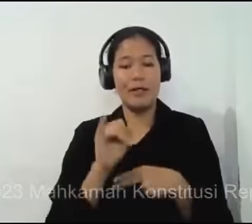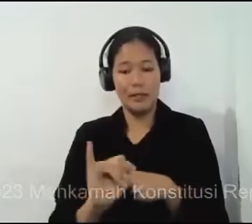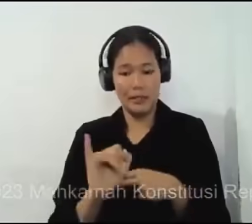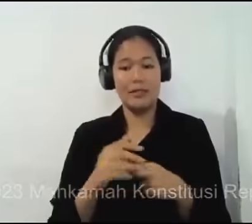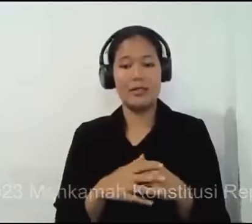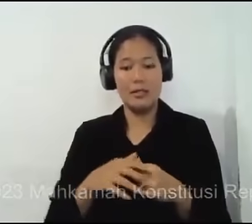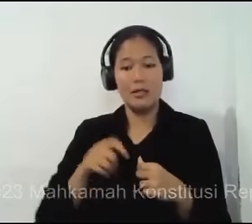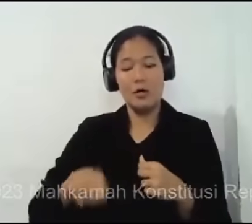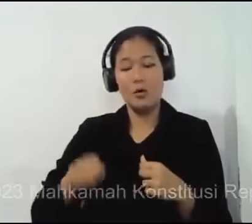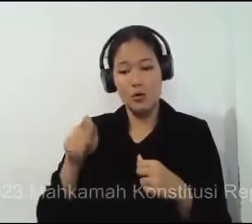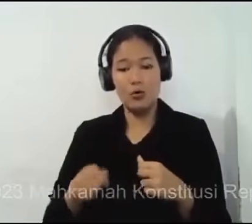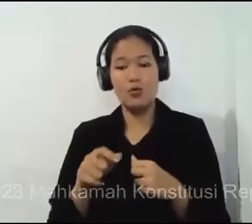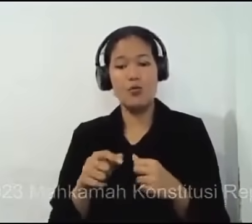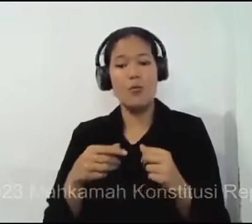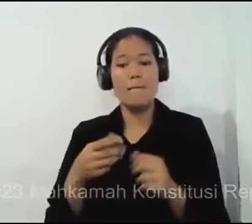Hukum Universitas